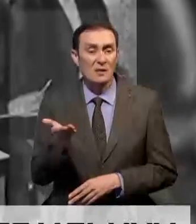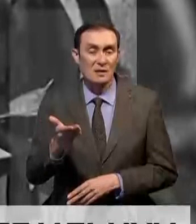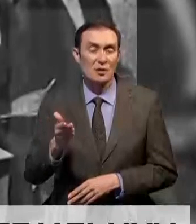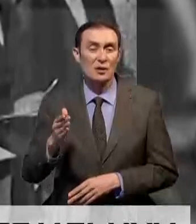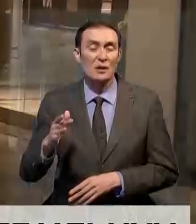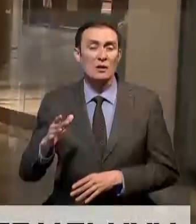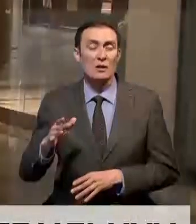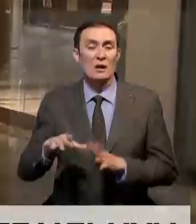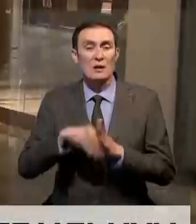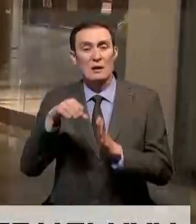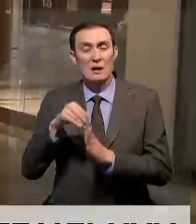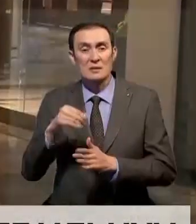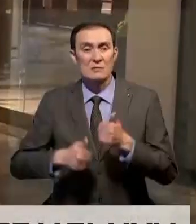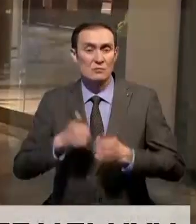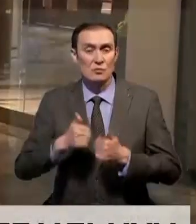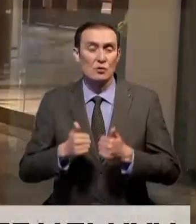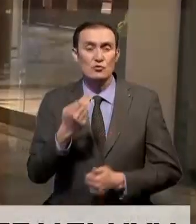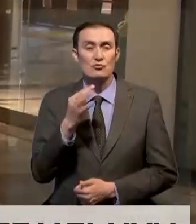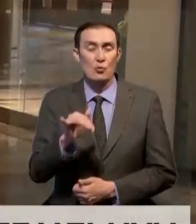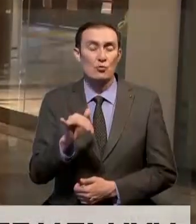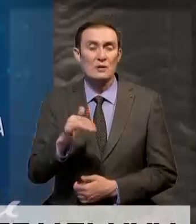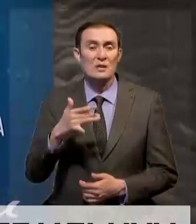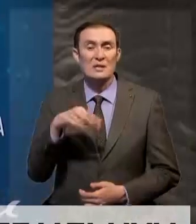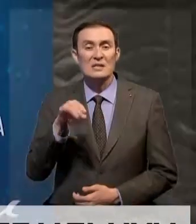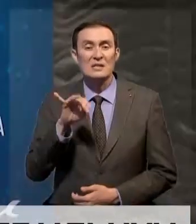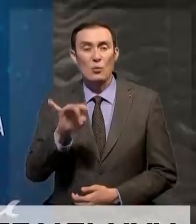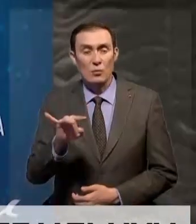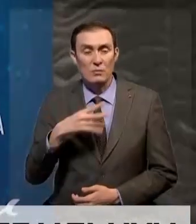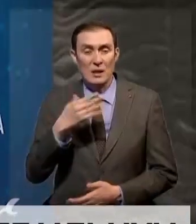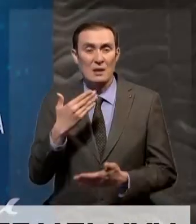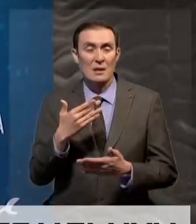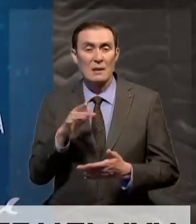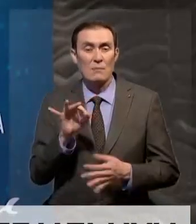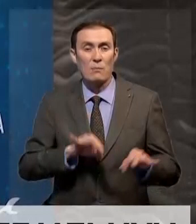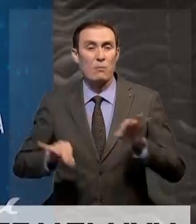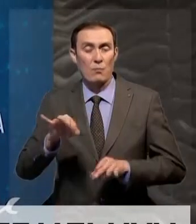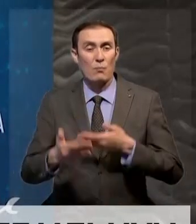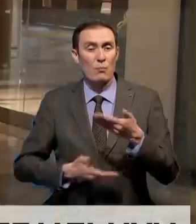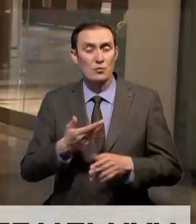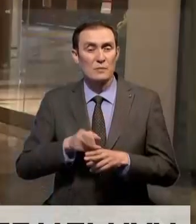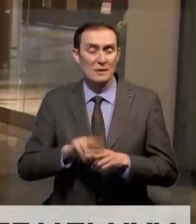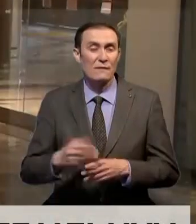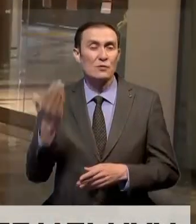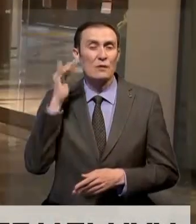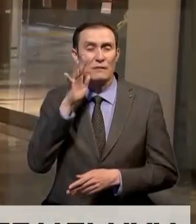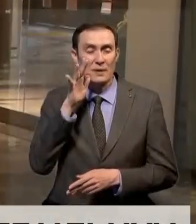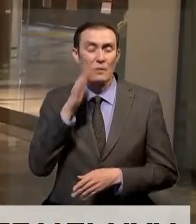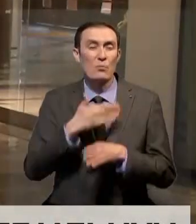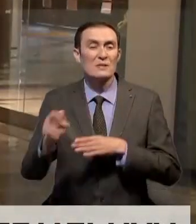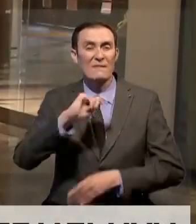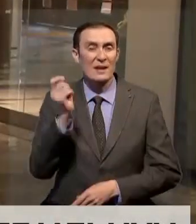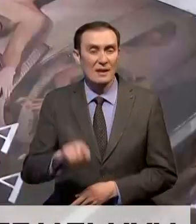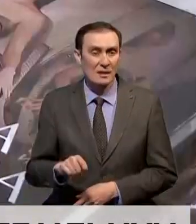на шоу Диора. Она впервые была представлена на подиуме высокой моды именно в те далекие